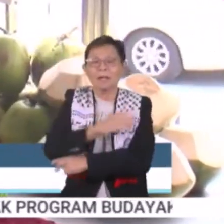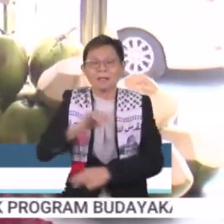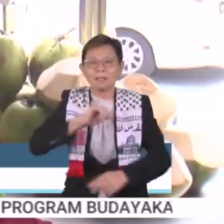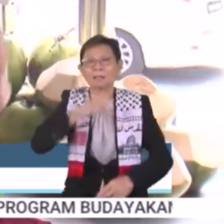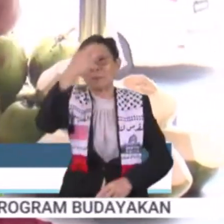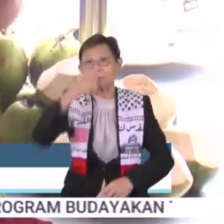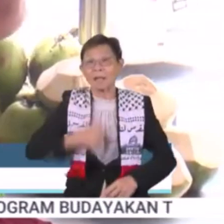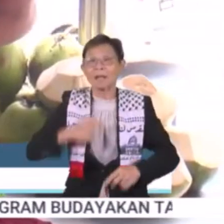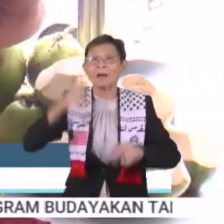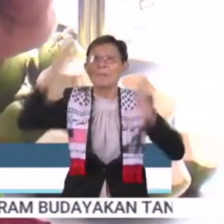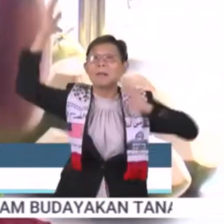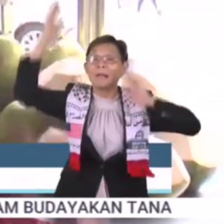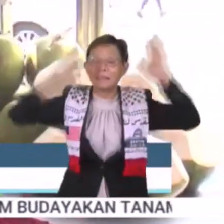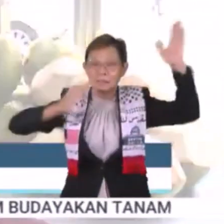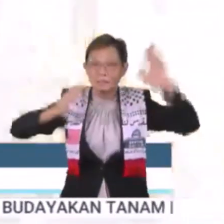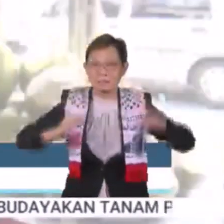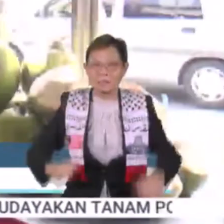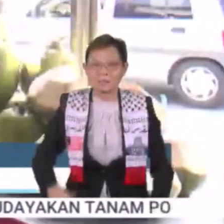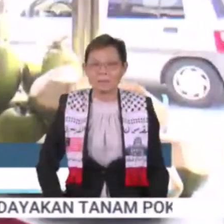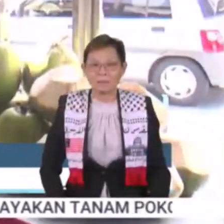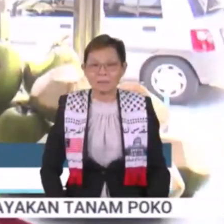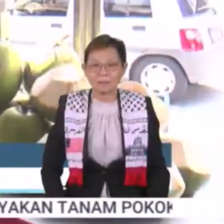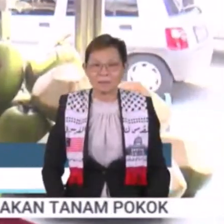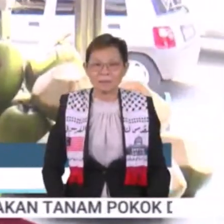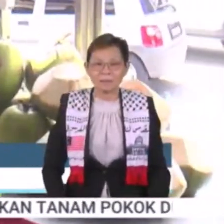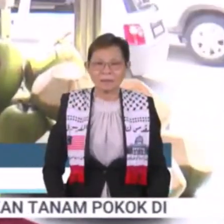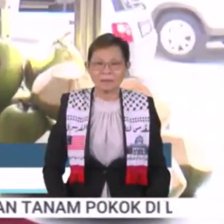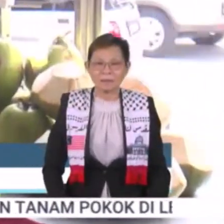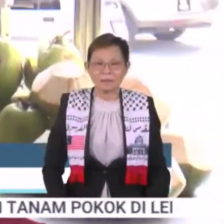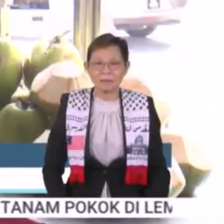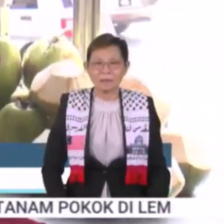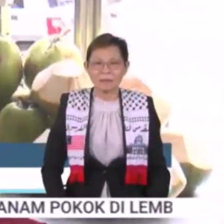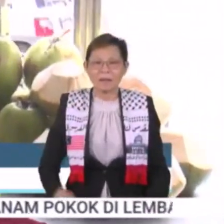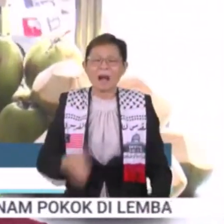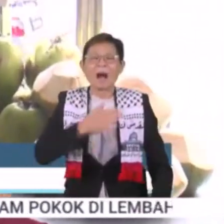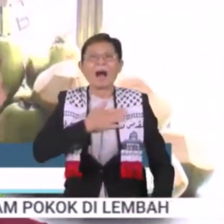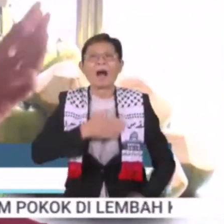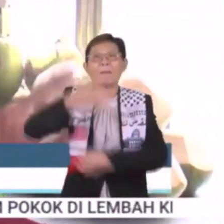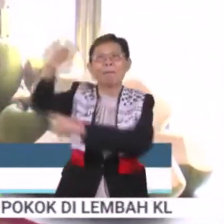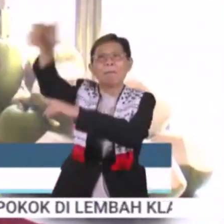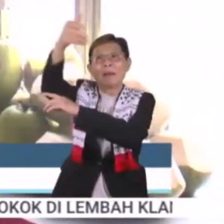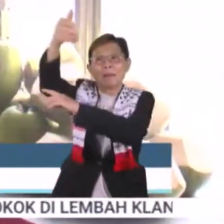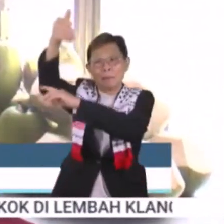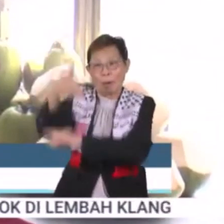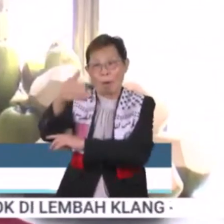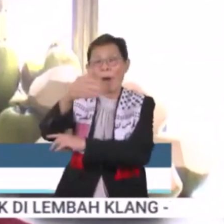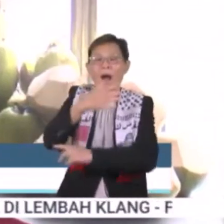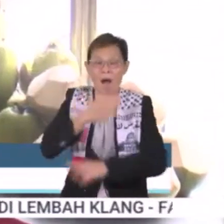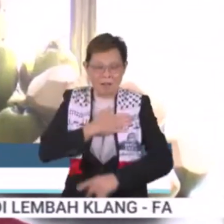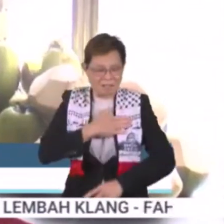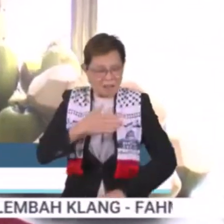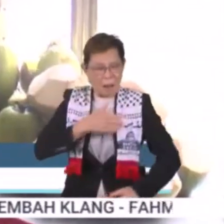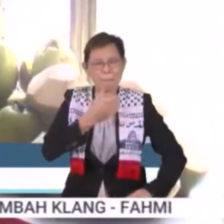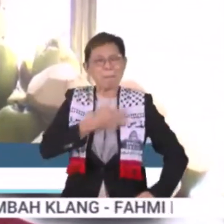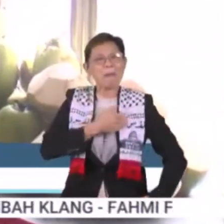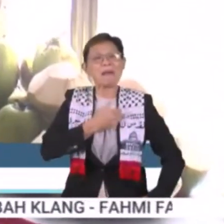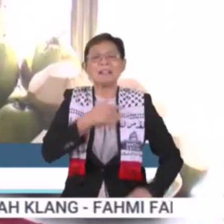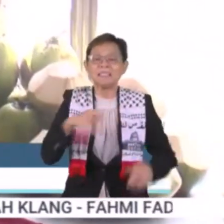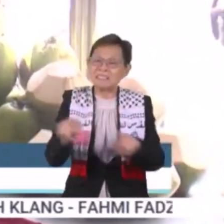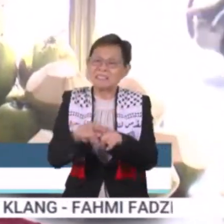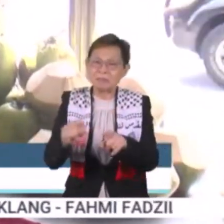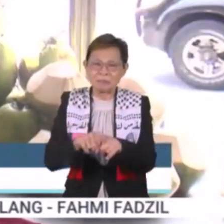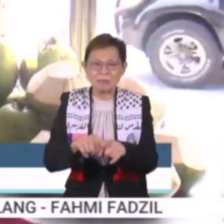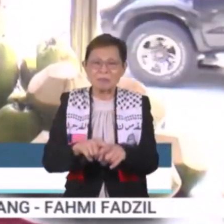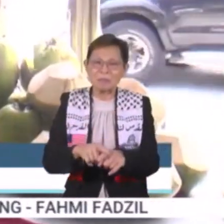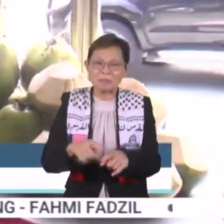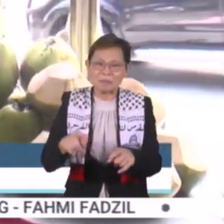rakyat Malaysia, saya bangga dengan Malaysia. Sebab masa menjaga Malaysia, hati tu gembira, happy. Sumpah mau menangis pada